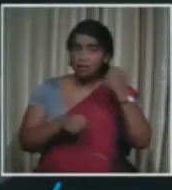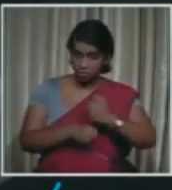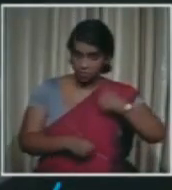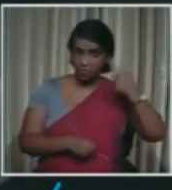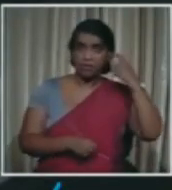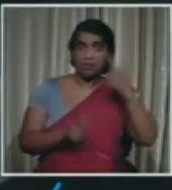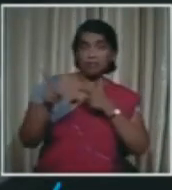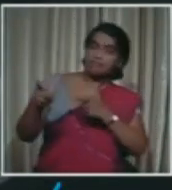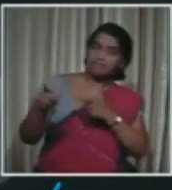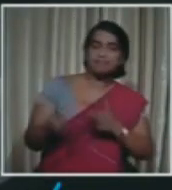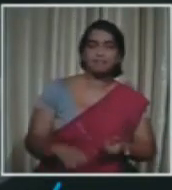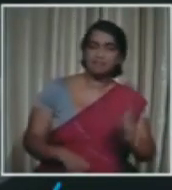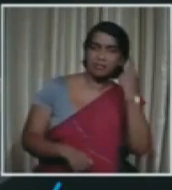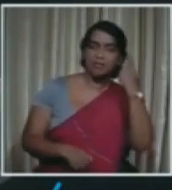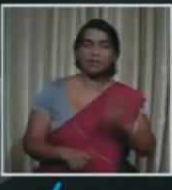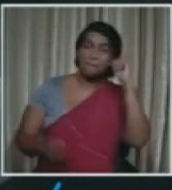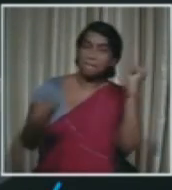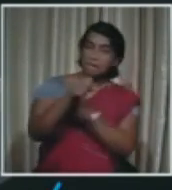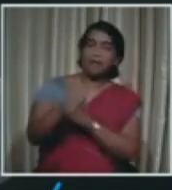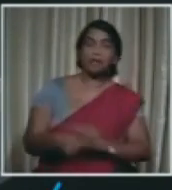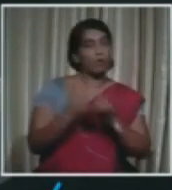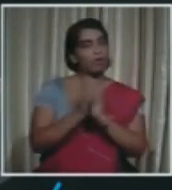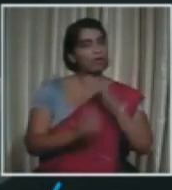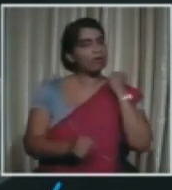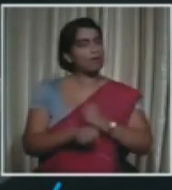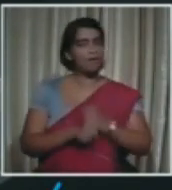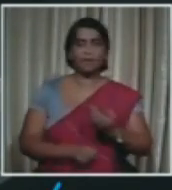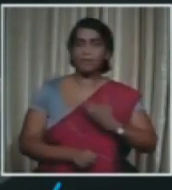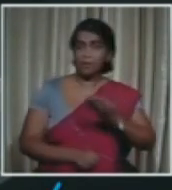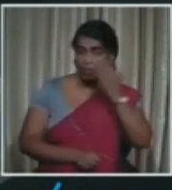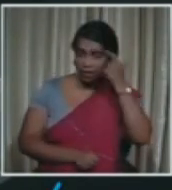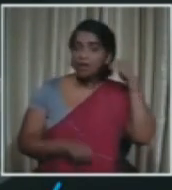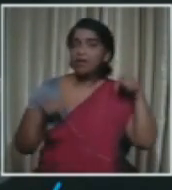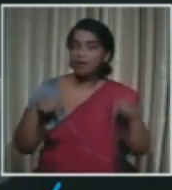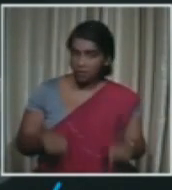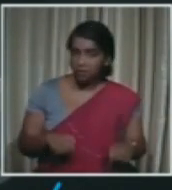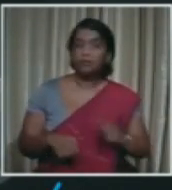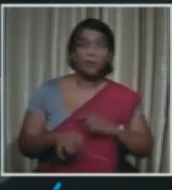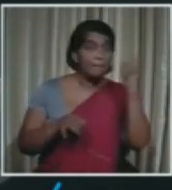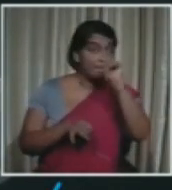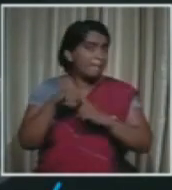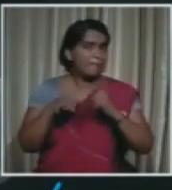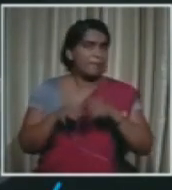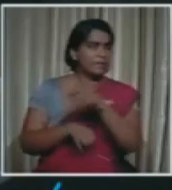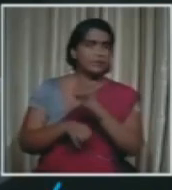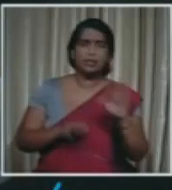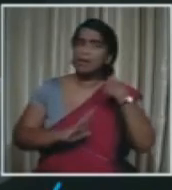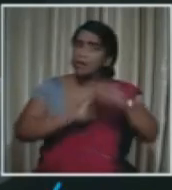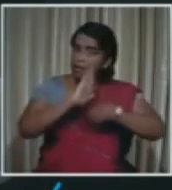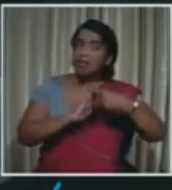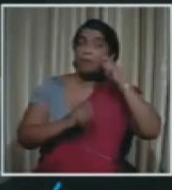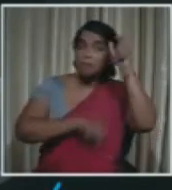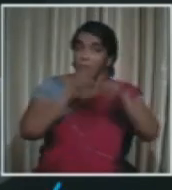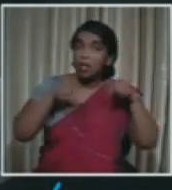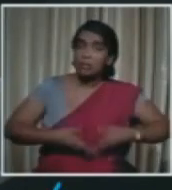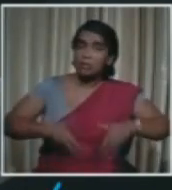නම් තුවක්කුව දික් කරලා වෙඩි තියලා මරලා Tamanna ආණ්ඩු කරන්න පුළුවන් කියලා අද ඒ ප්‍රශ්නෙට විසඳුම් ලබා දෙන්න ඕනේ. මුළු රටේම ජනතාව අද